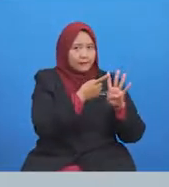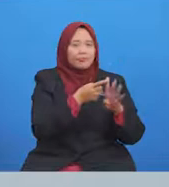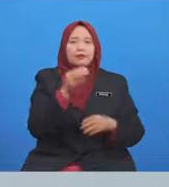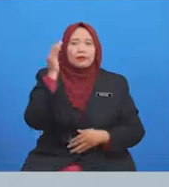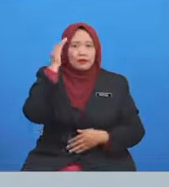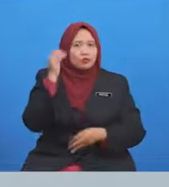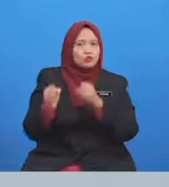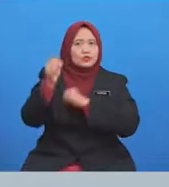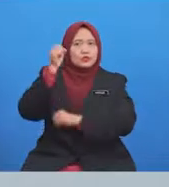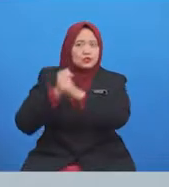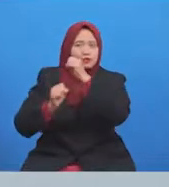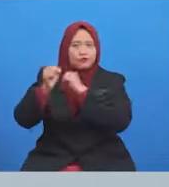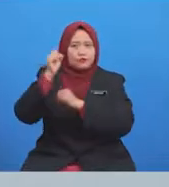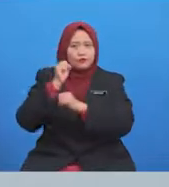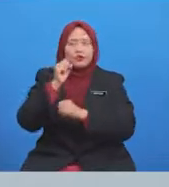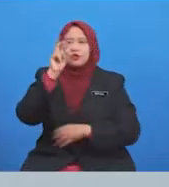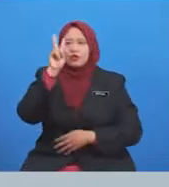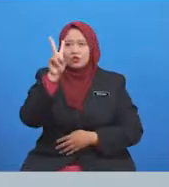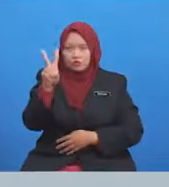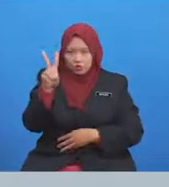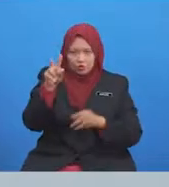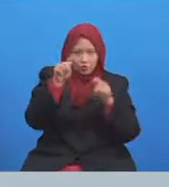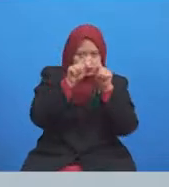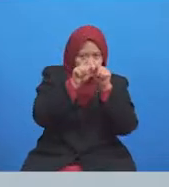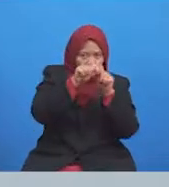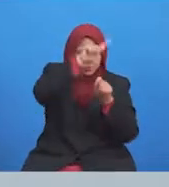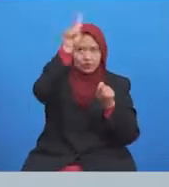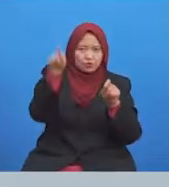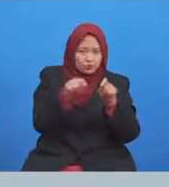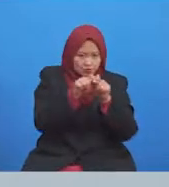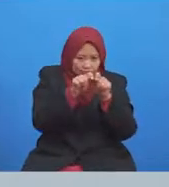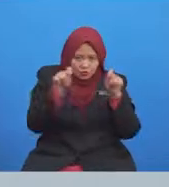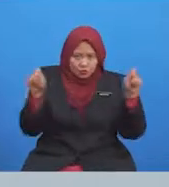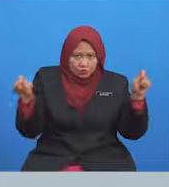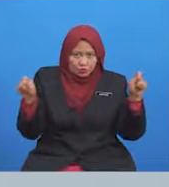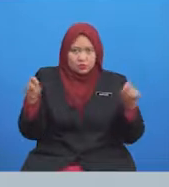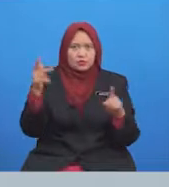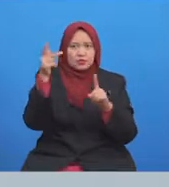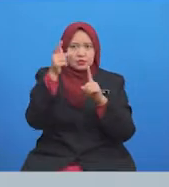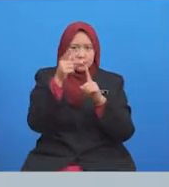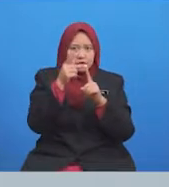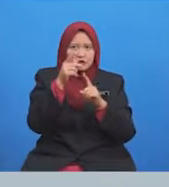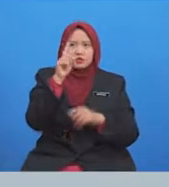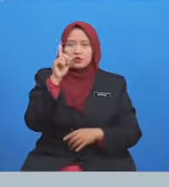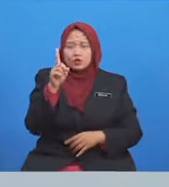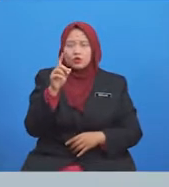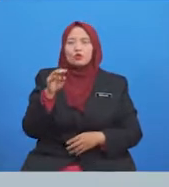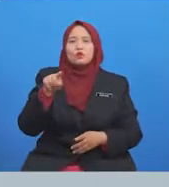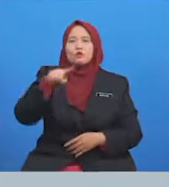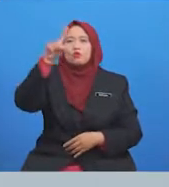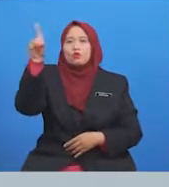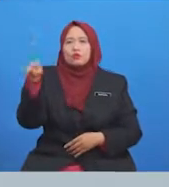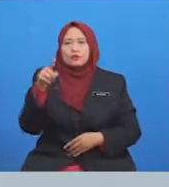sifat-sifat dua tanjen kepada suatu bulatan. Dan yang terakhir ialah